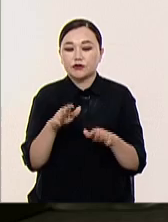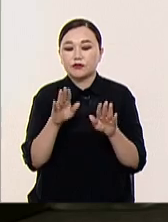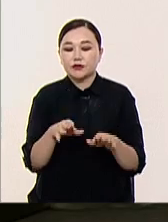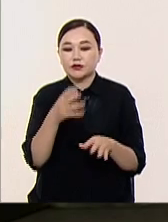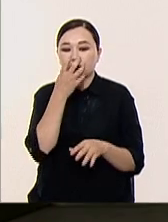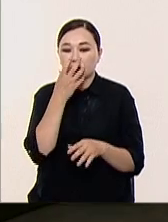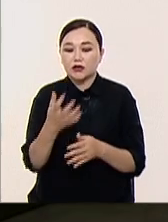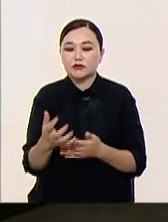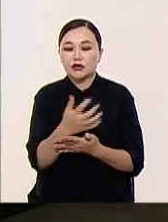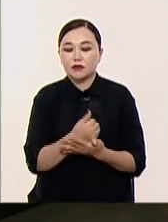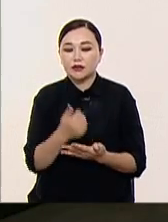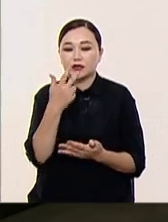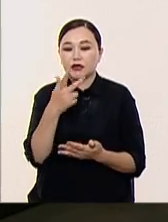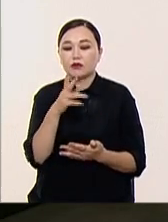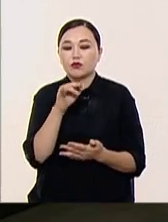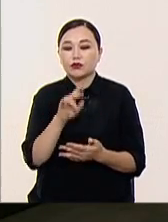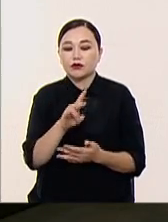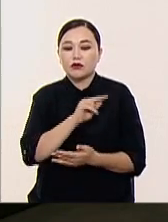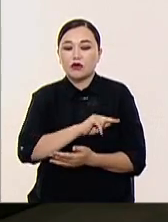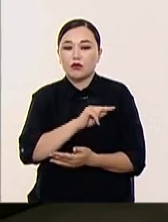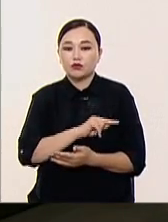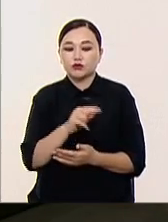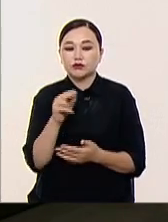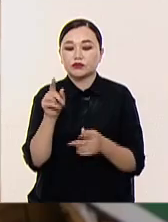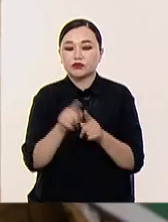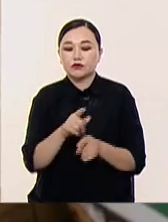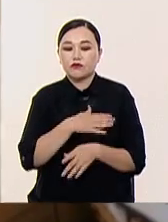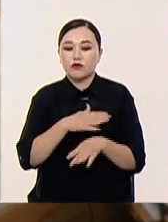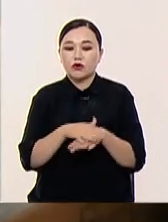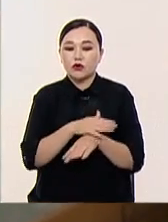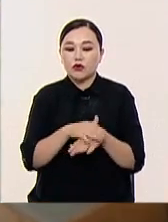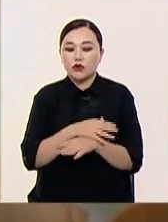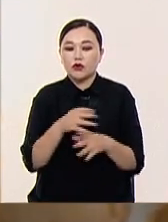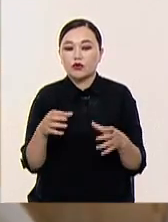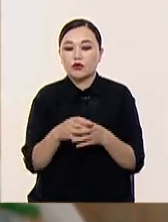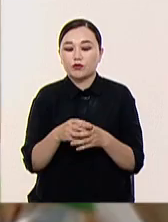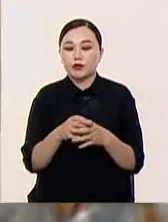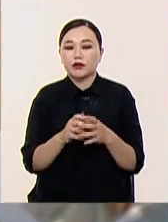жылу жинайтын 3 пункт жұмыс істеп тұр. Сонымен қатар волонтерлық топ жасақталды.